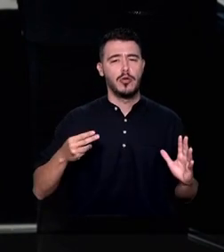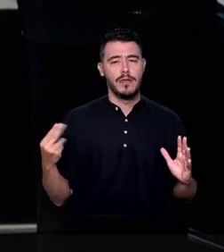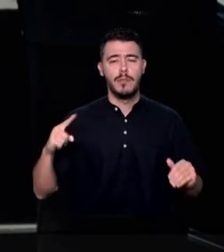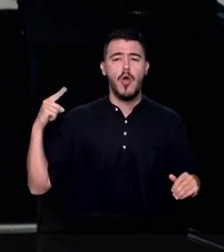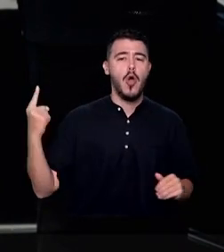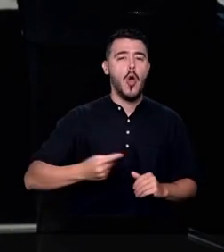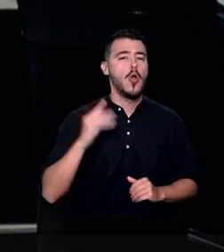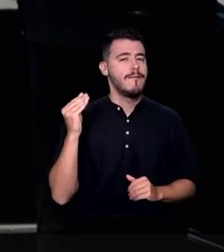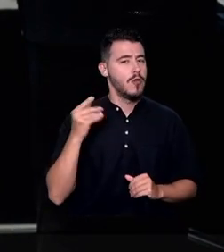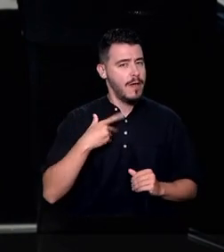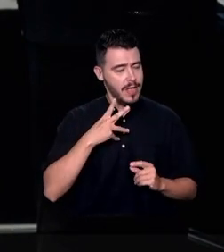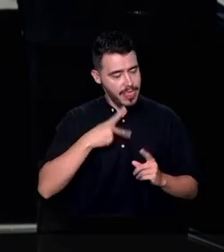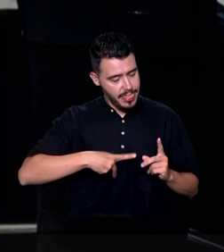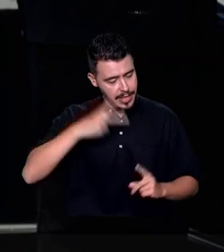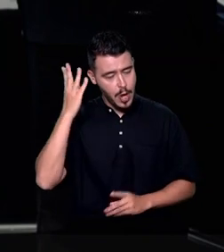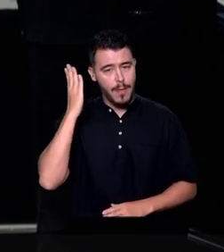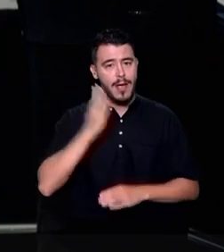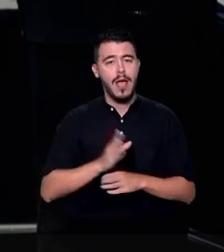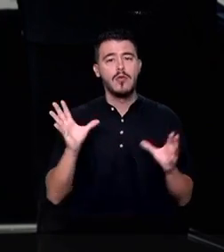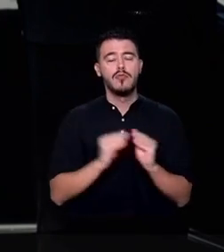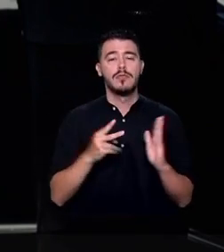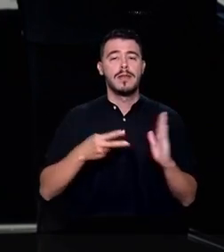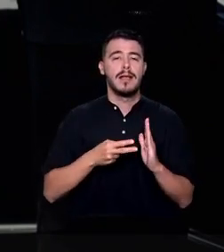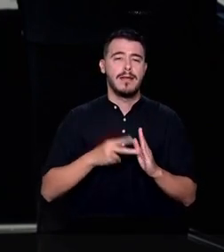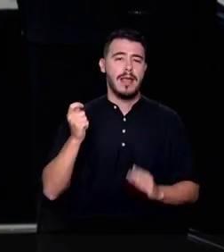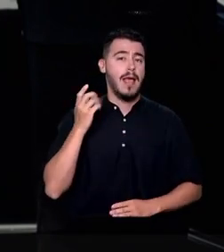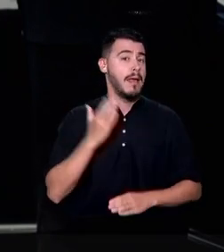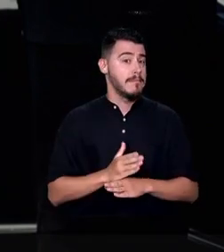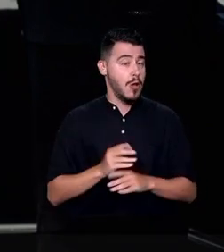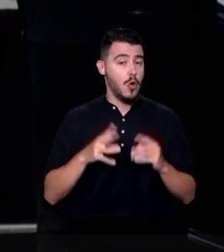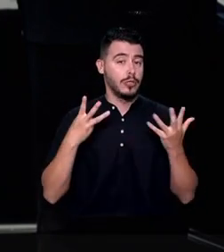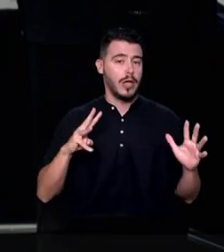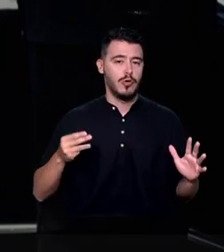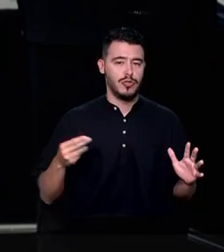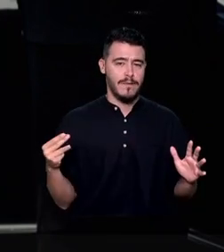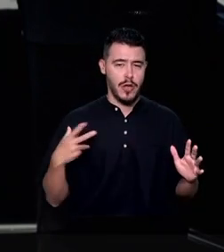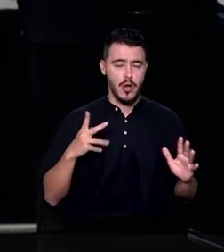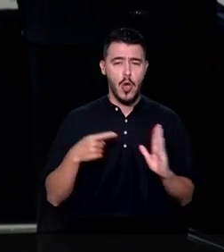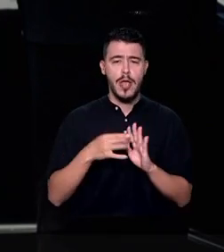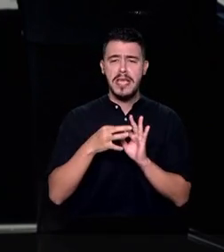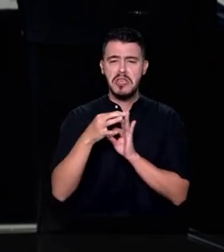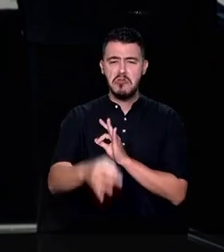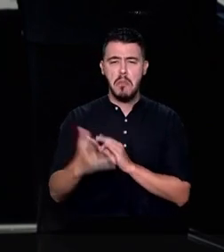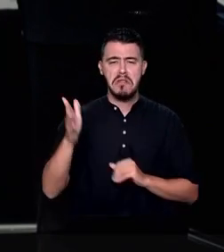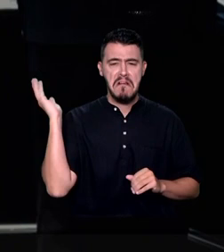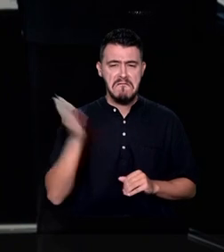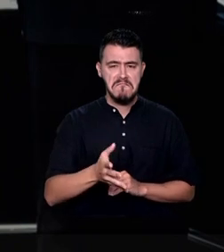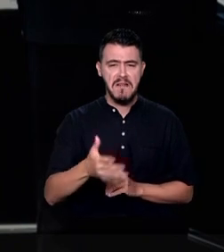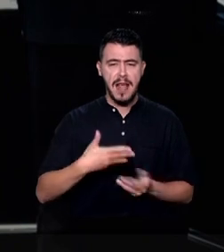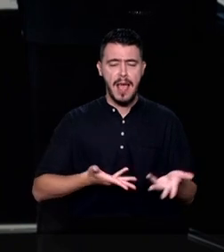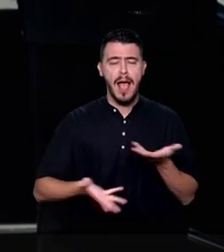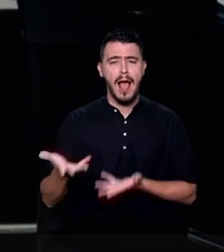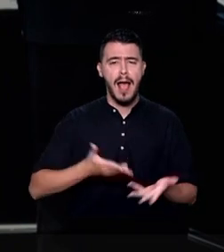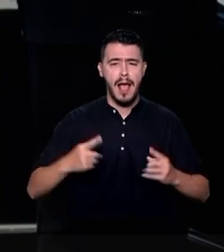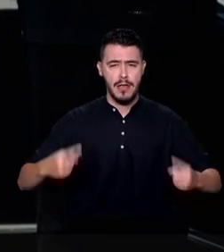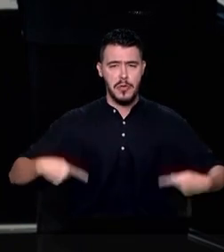νοικιάσουν ηλεκτρικό αυτοκίνητο με ανώτατο μίσθωμα τα 800 ευρώ. Το αυτοκίνητο έρχεται με μεικτή ασφάλεια, περιόριστα χιλιόμετρα, αλλαγή ελαστικών ανά 40.000 χιλιόμετρα, τέλη